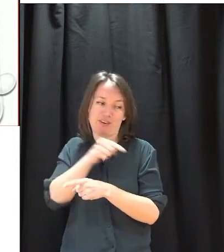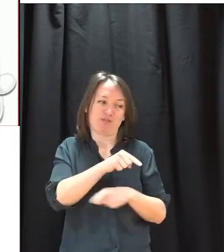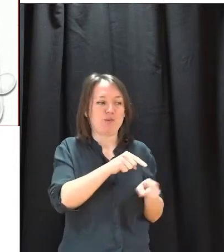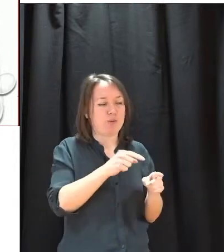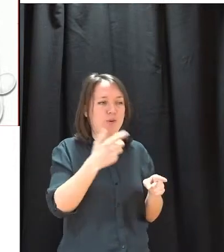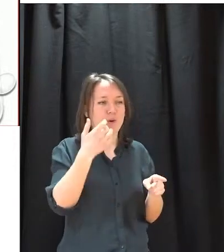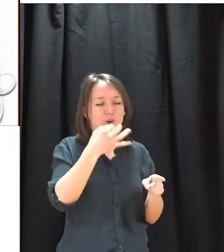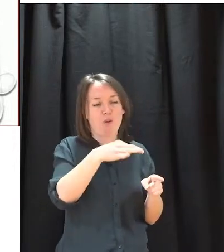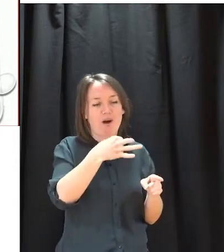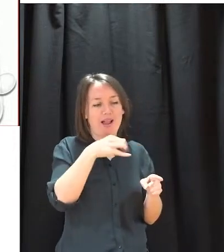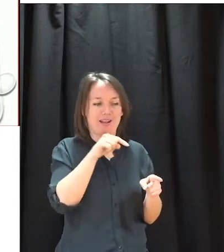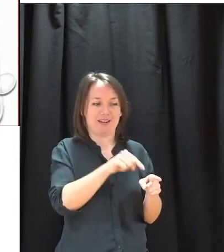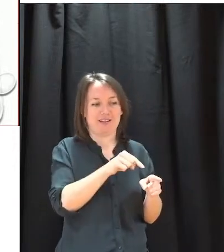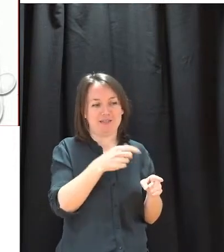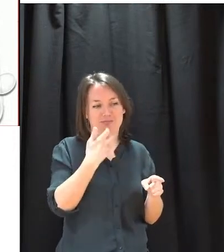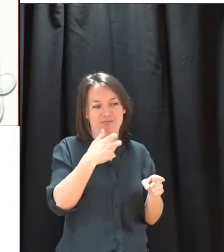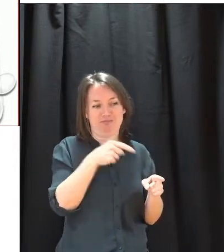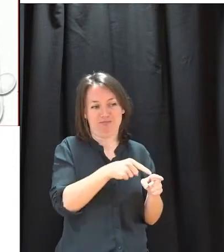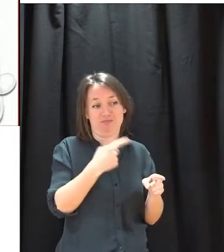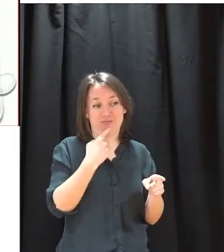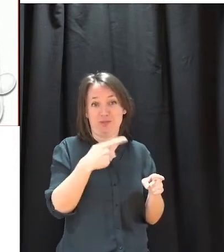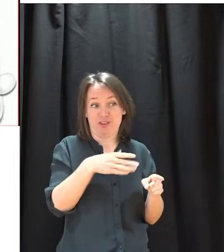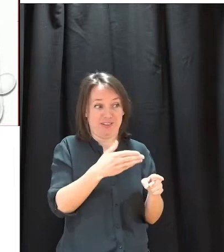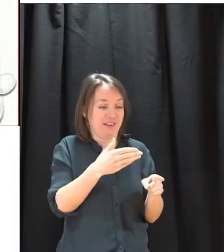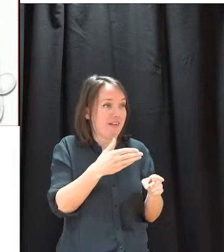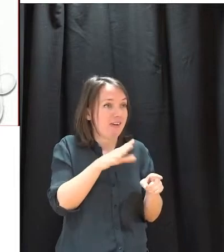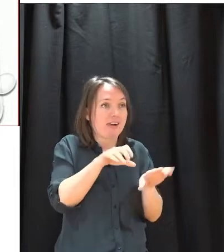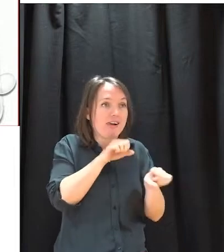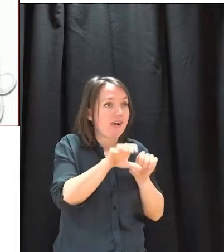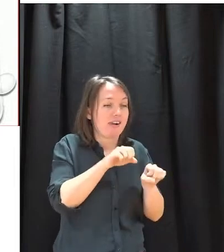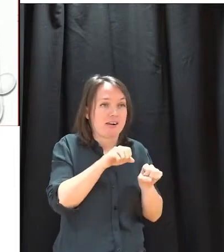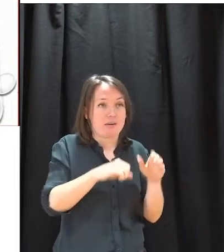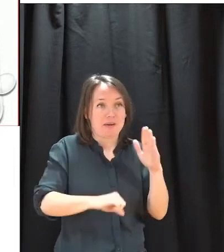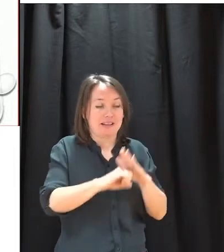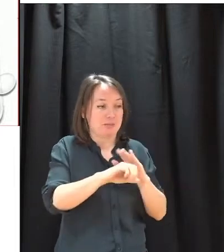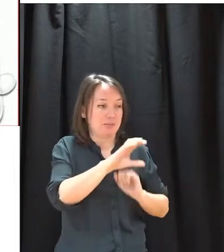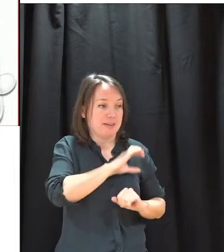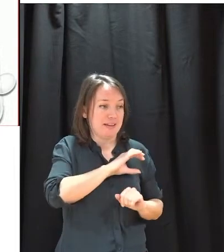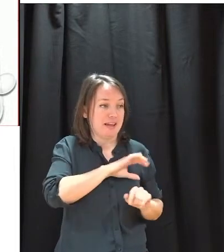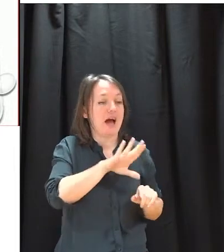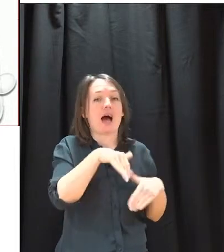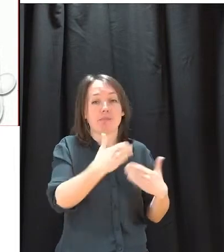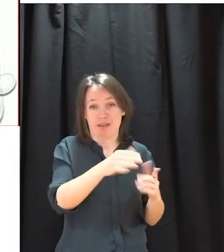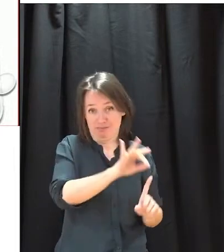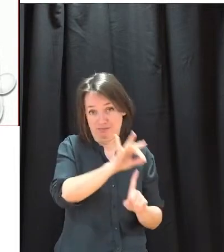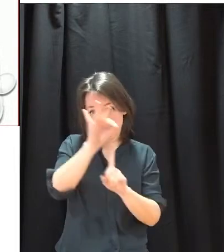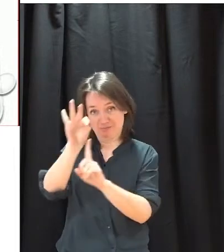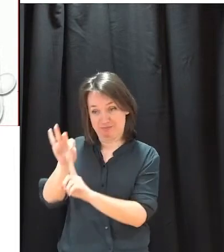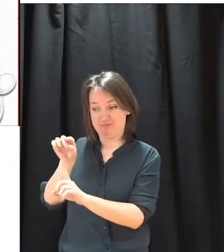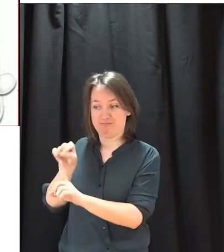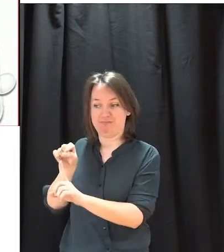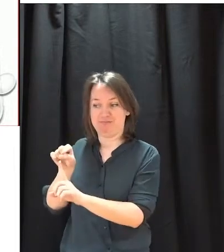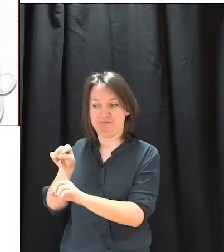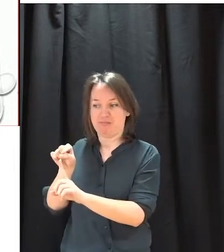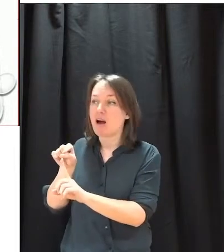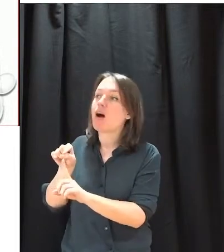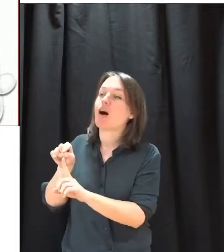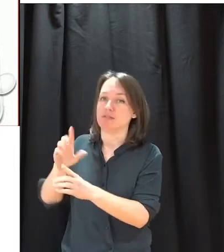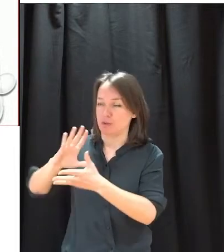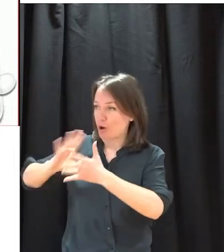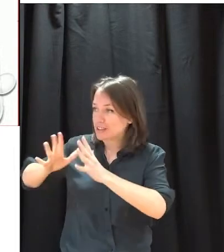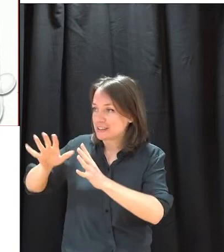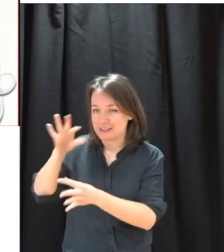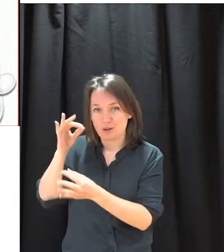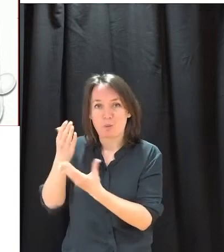l'oral, donc elle s'était déjà beaucoup appuyée sur l'oral, tout ce qu'elle pouvait utiliser dans l'oral. Et ensuite, elle a découvert la langue des signes.